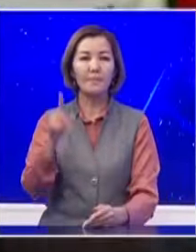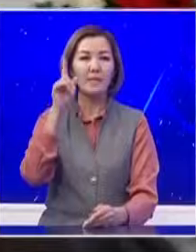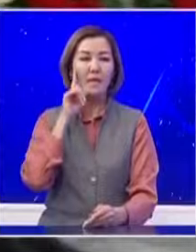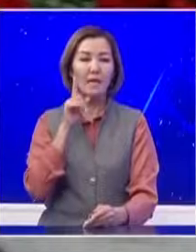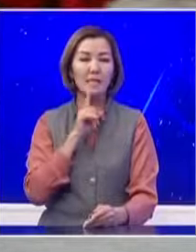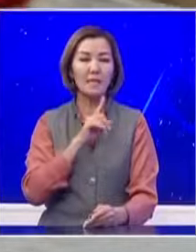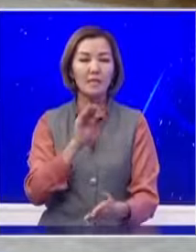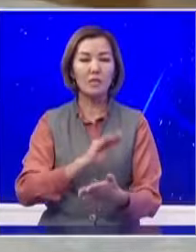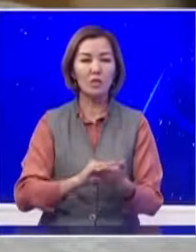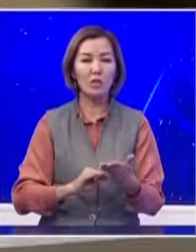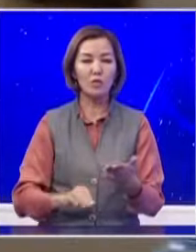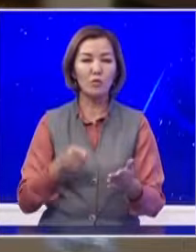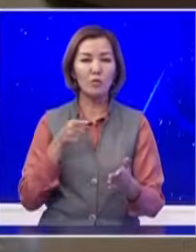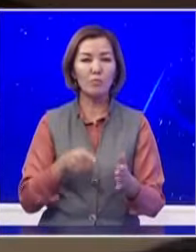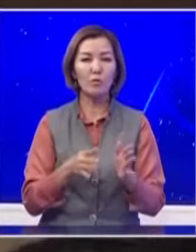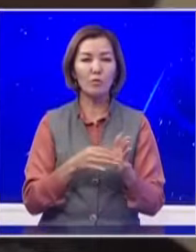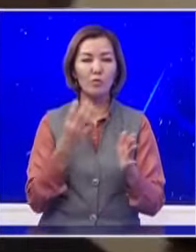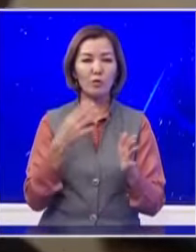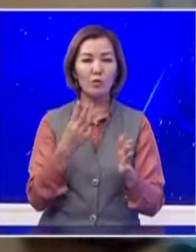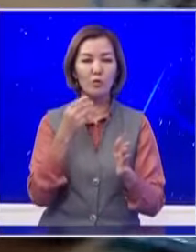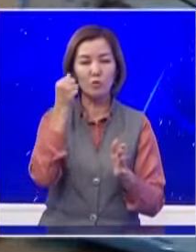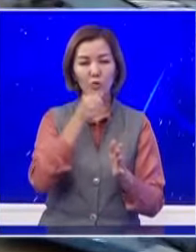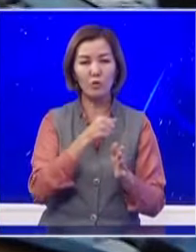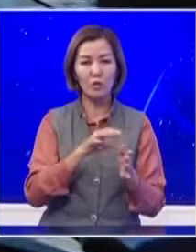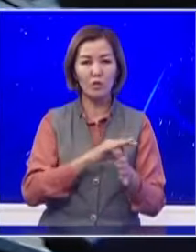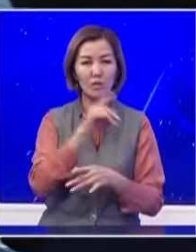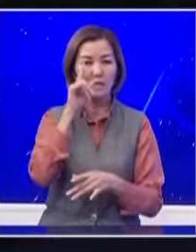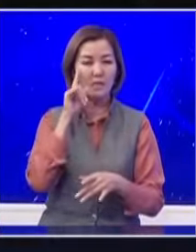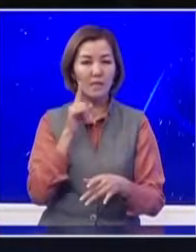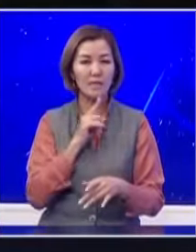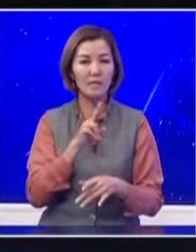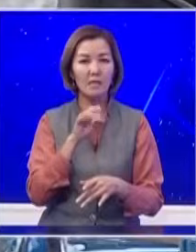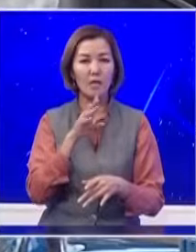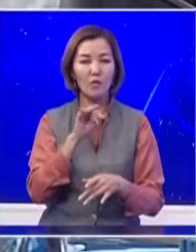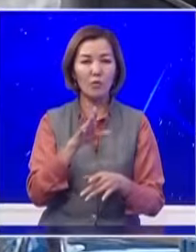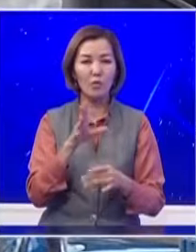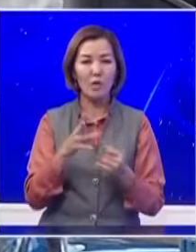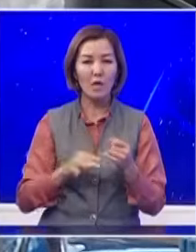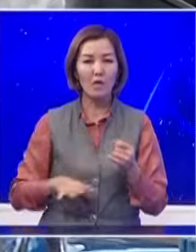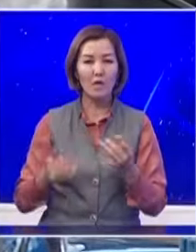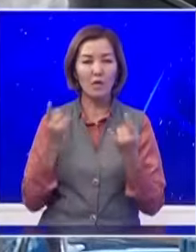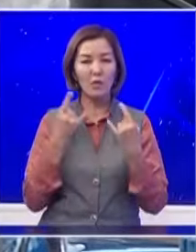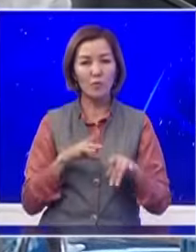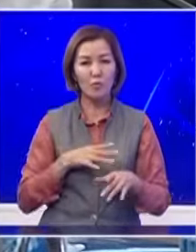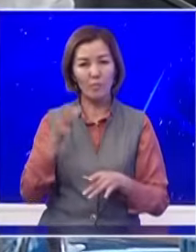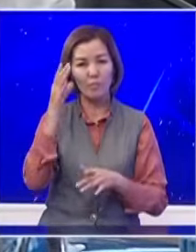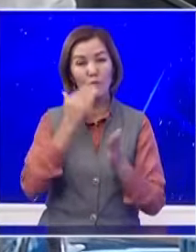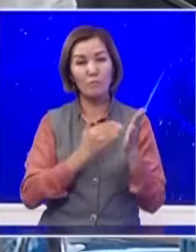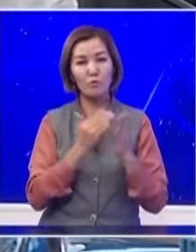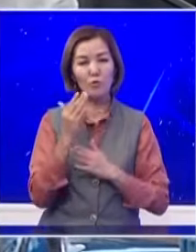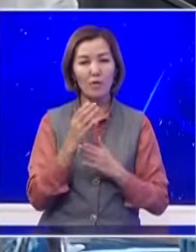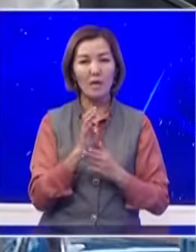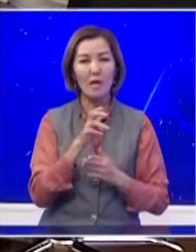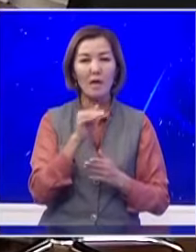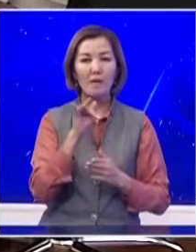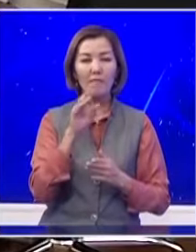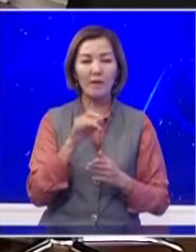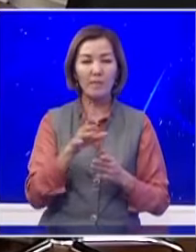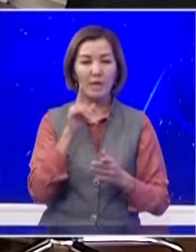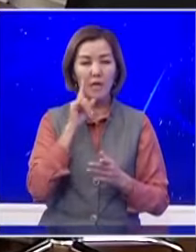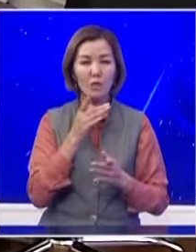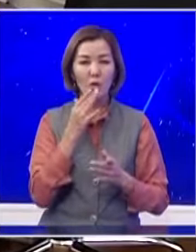заңғар жазушысы 1943 жылы Шығыс Қазақстан облысы Қатонқарағай ауданында дүниеге келген. Білімі жоғары, Әл-Фараби атындағы Қазақ